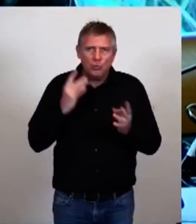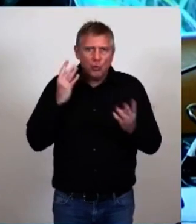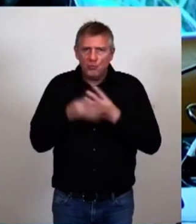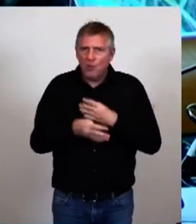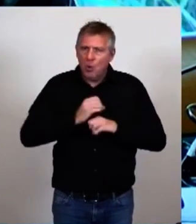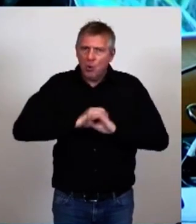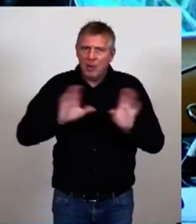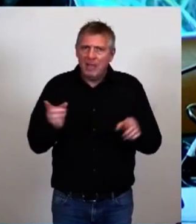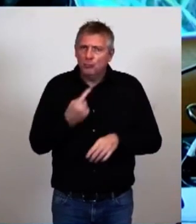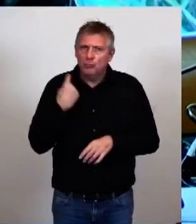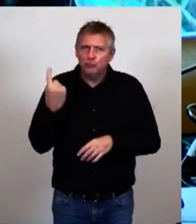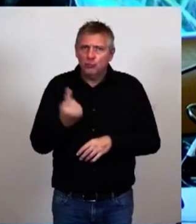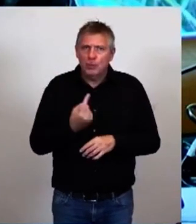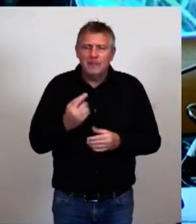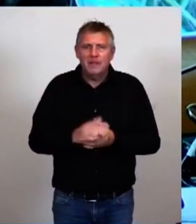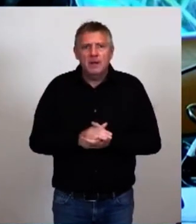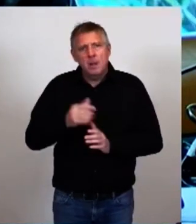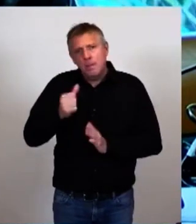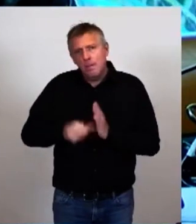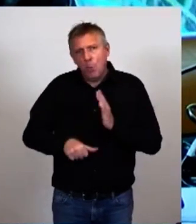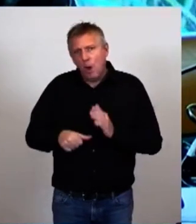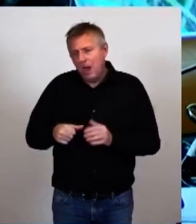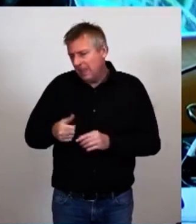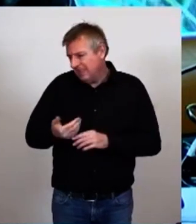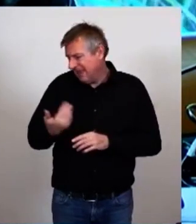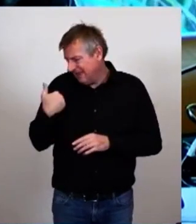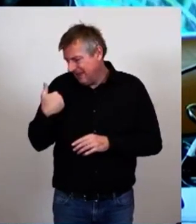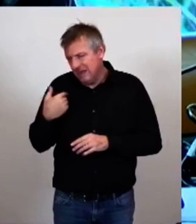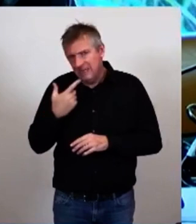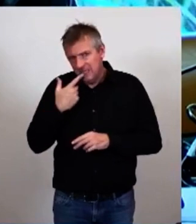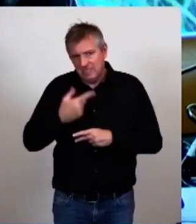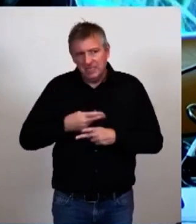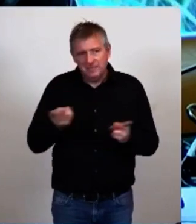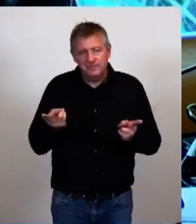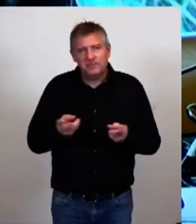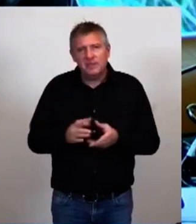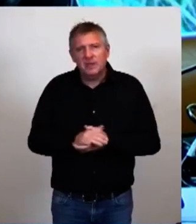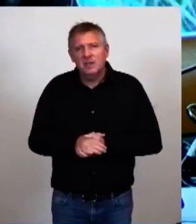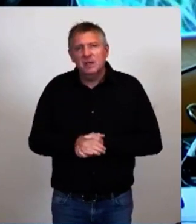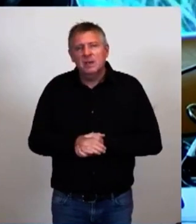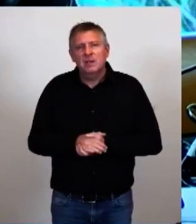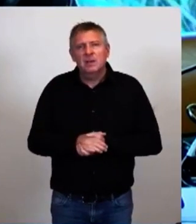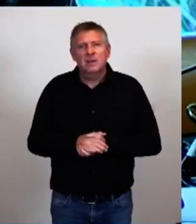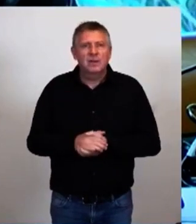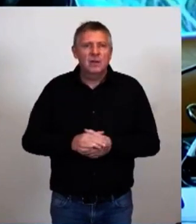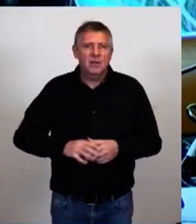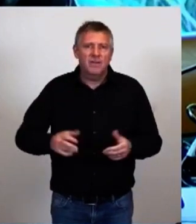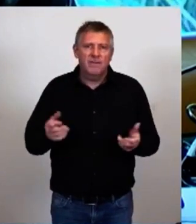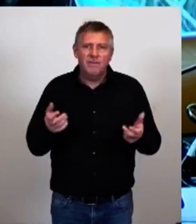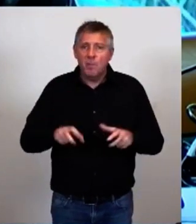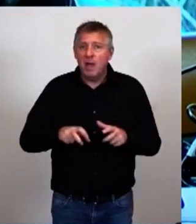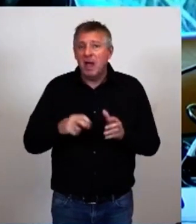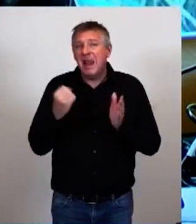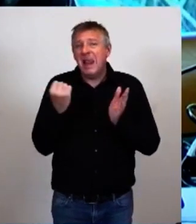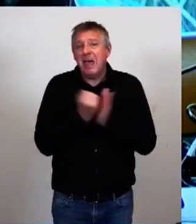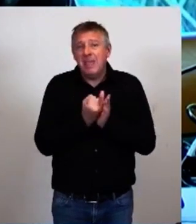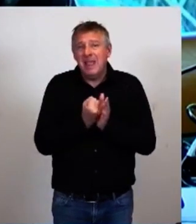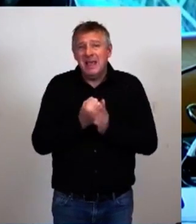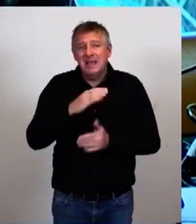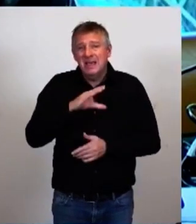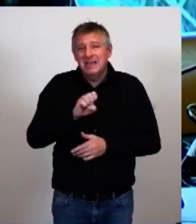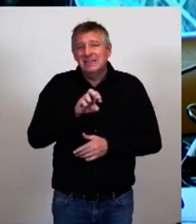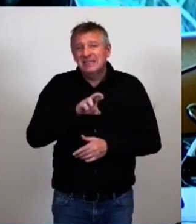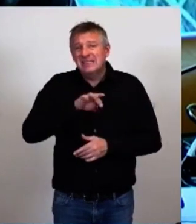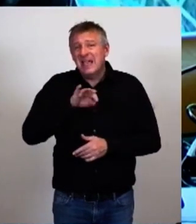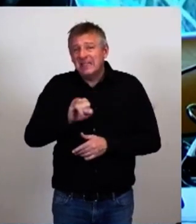Vous nous avez dit le mois dernier, que vous ne souhaitiez pas poursuivre avec ce label CertiCrèche. Bon, j'espère que